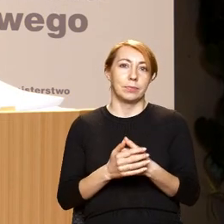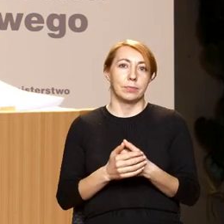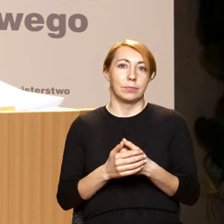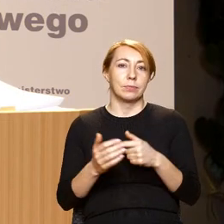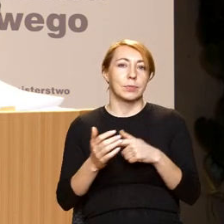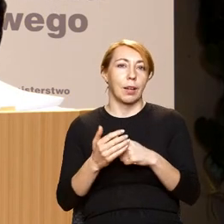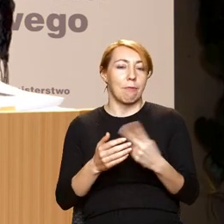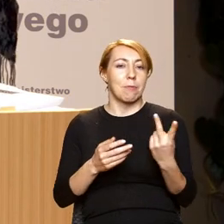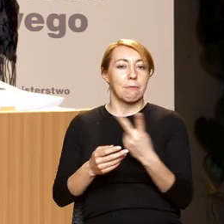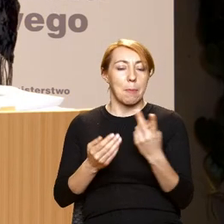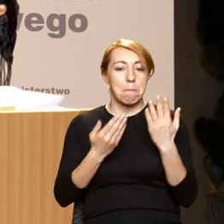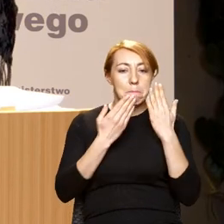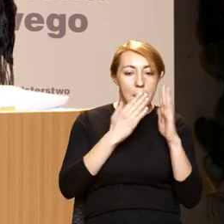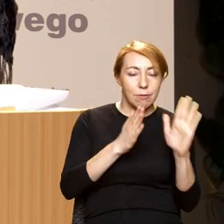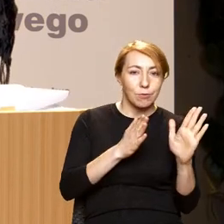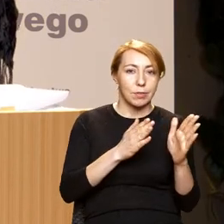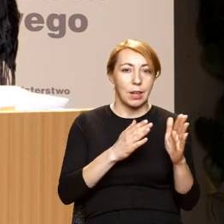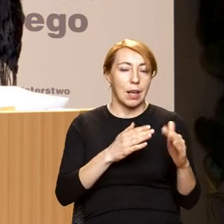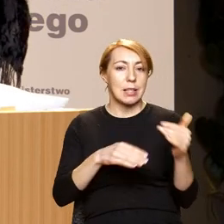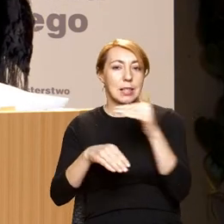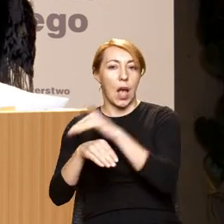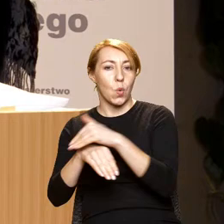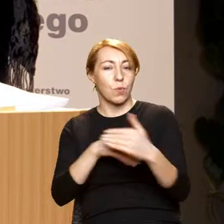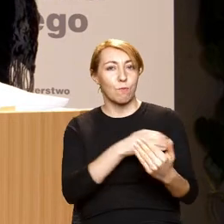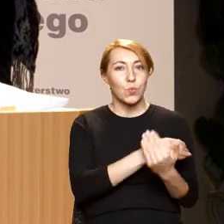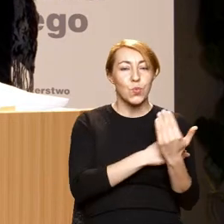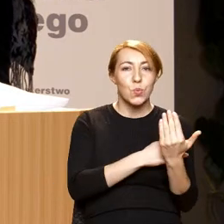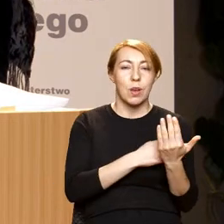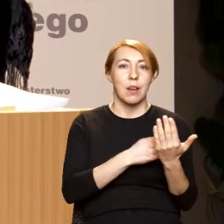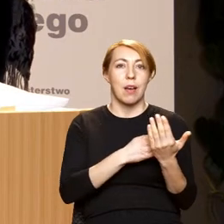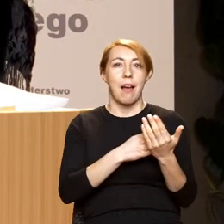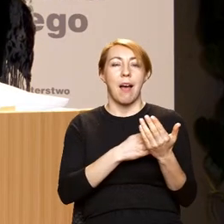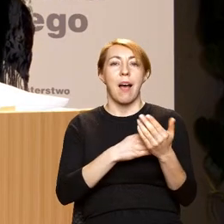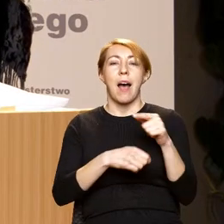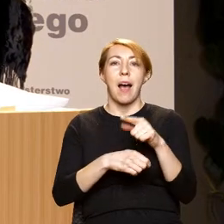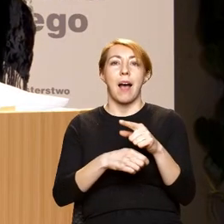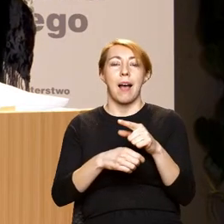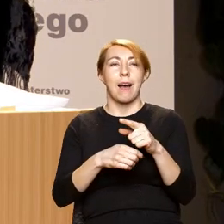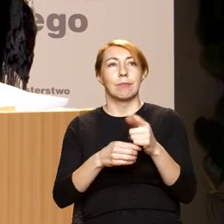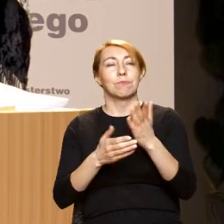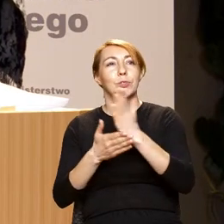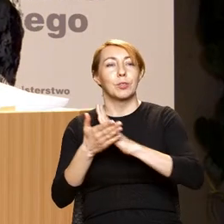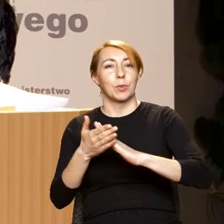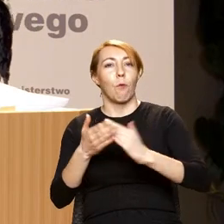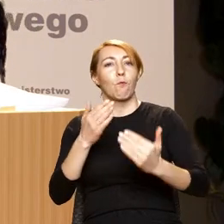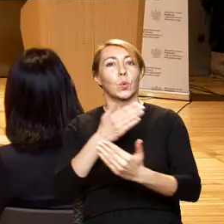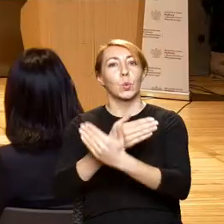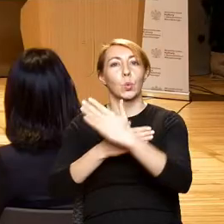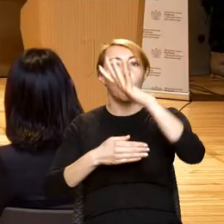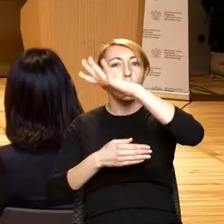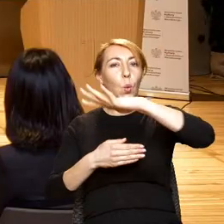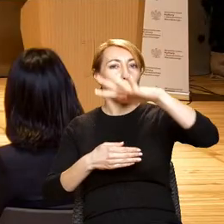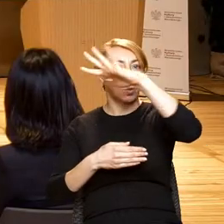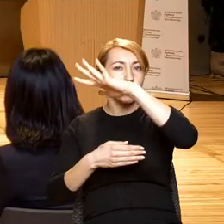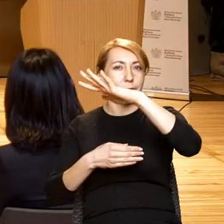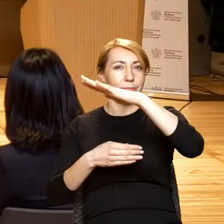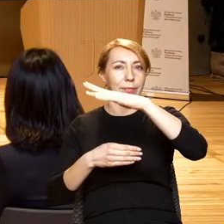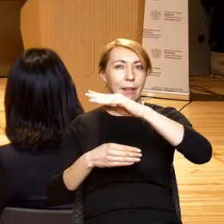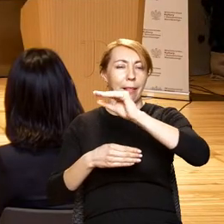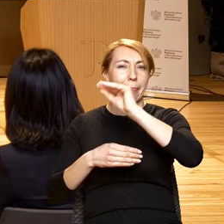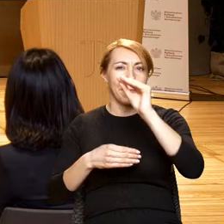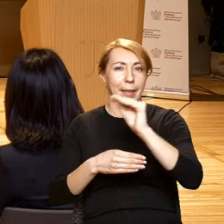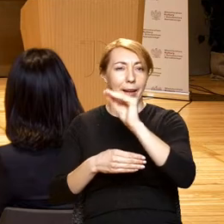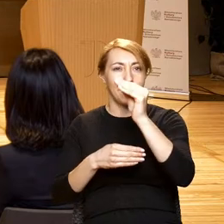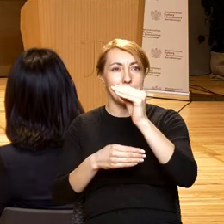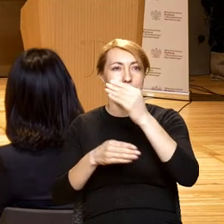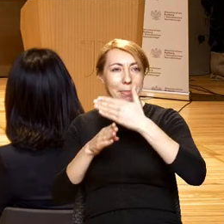o tych dwóch spojrzeniach na zachód i na wschód. A ten wątek taki wschodnio-północny, ta północ jest ciągle jeszcze